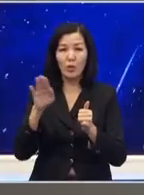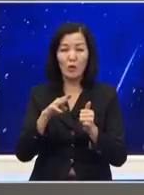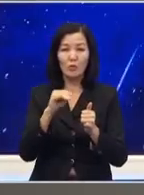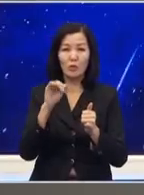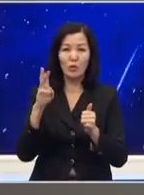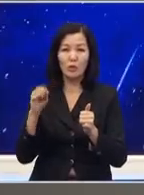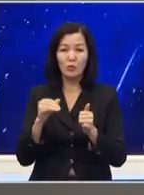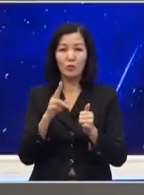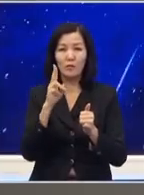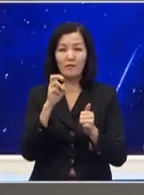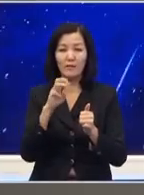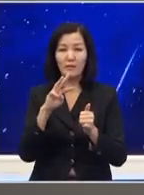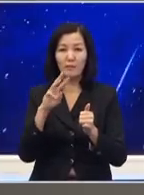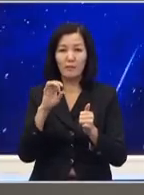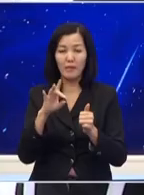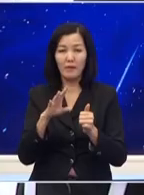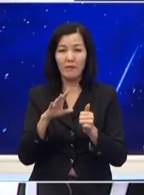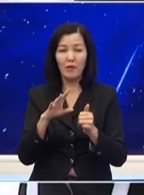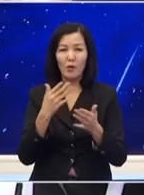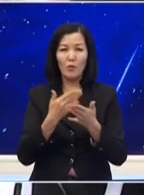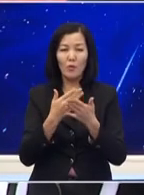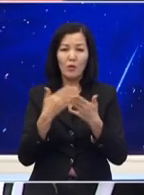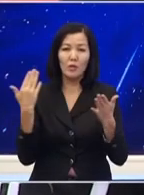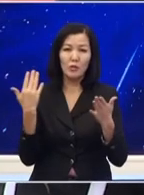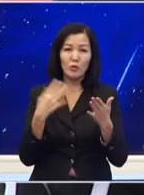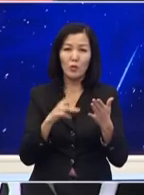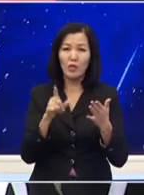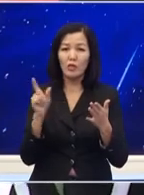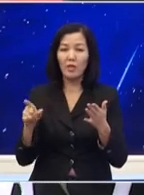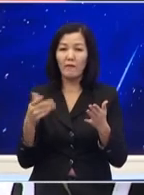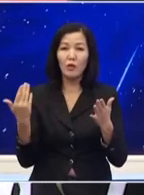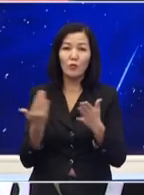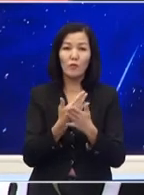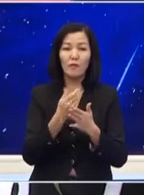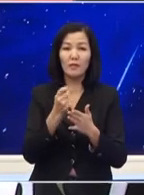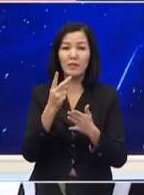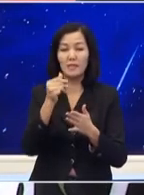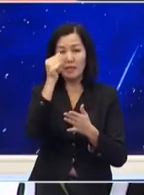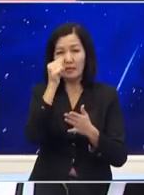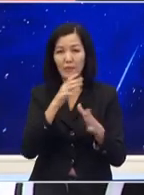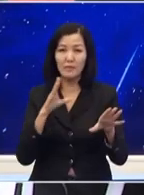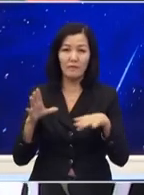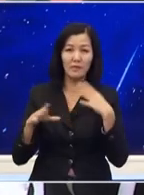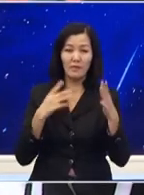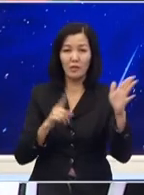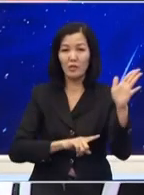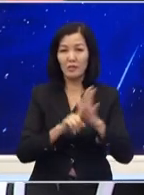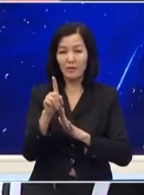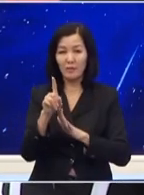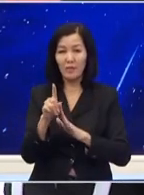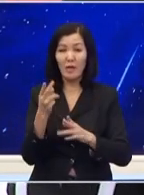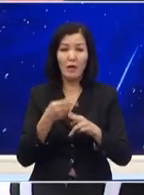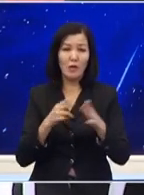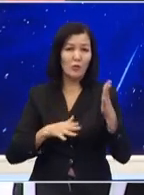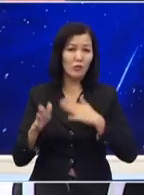километра 200 метров получается. Около 40 новичков к нам пришло буквально вот за несколько месяцев. И это очень радует.